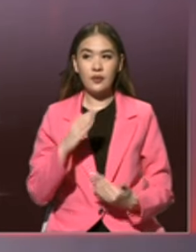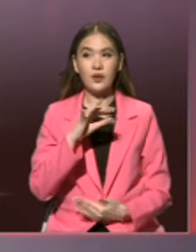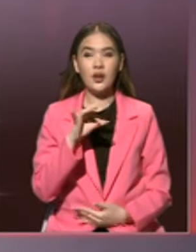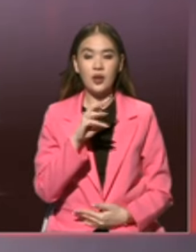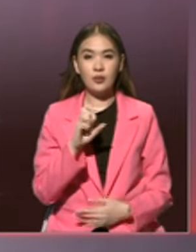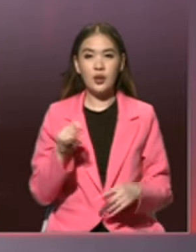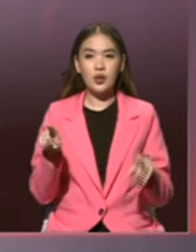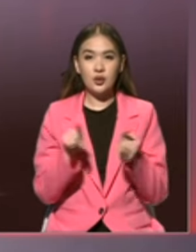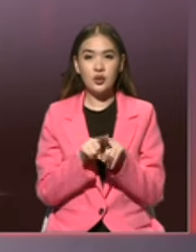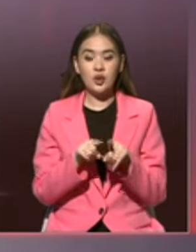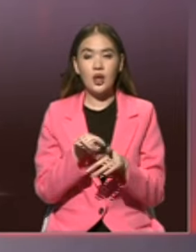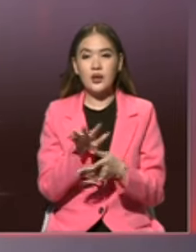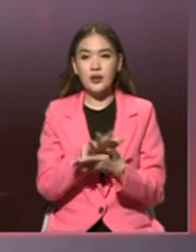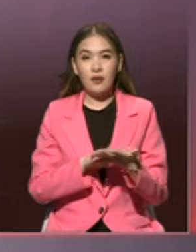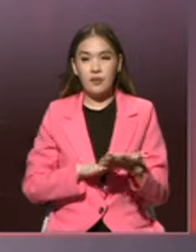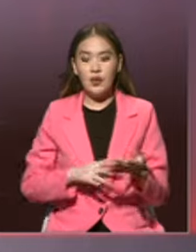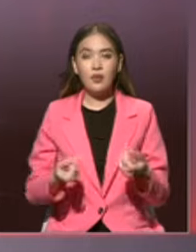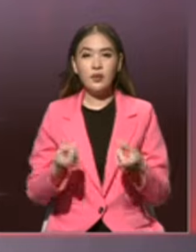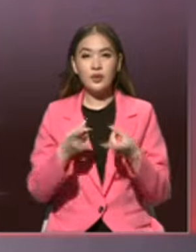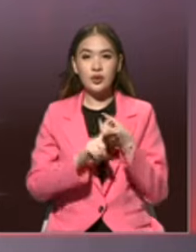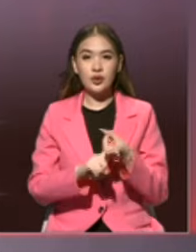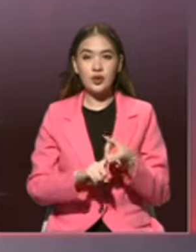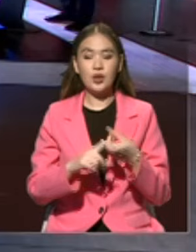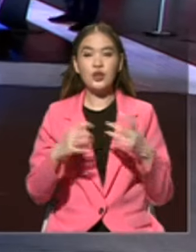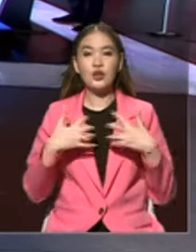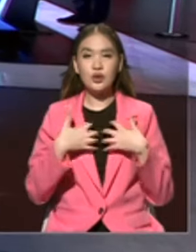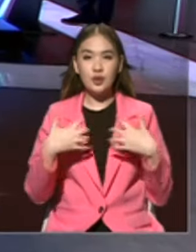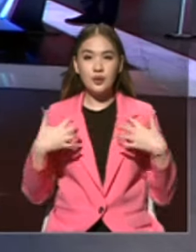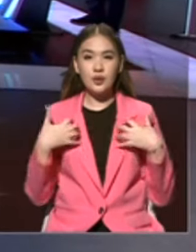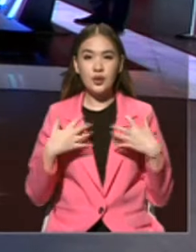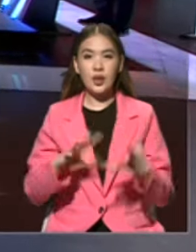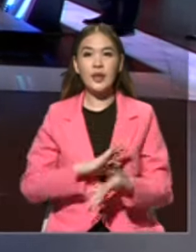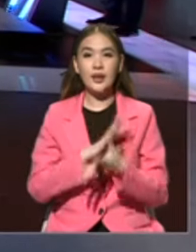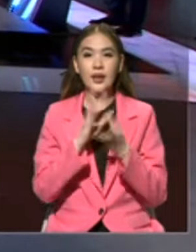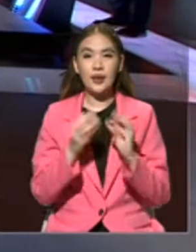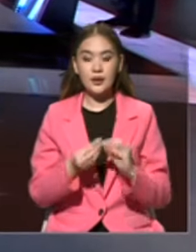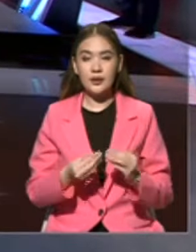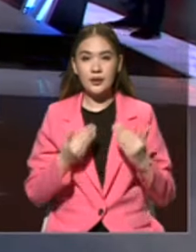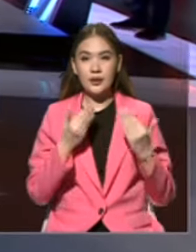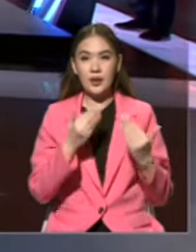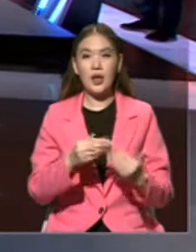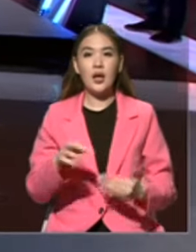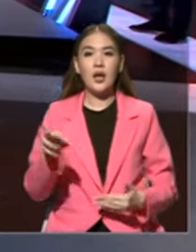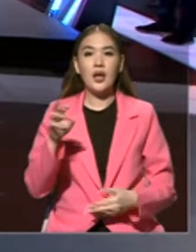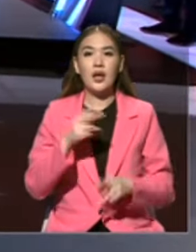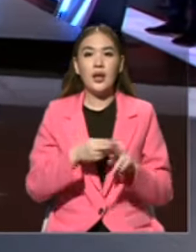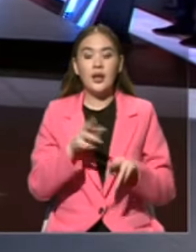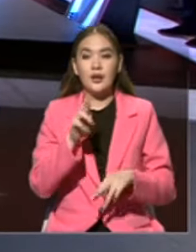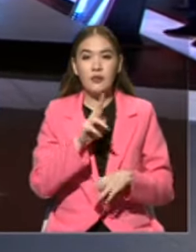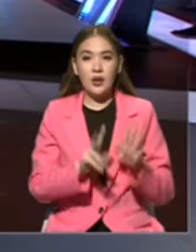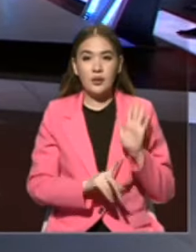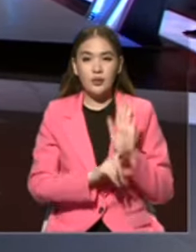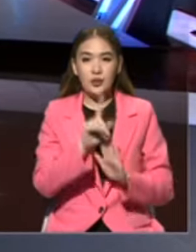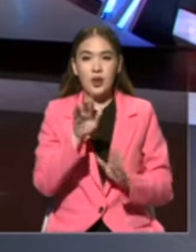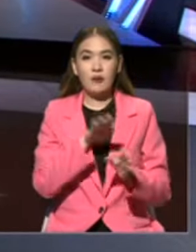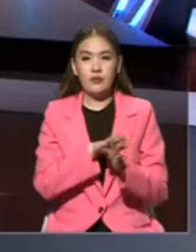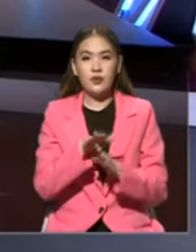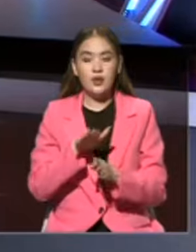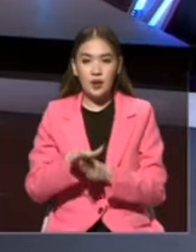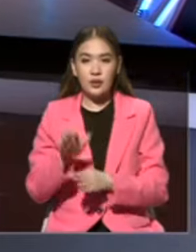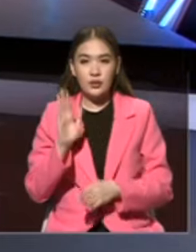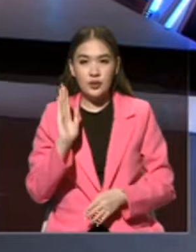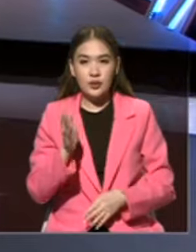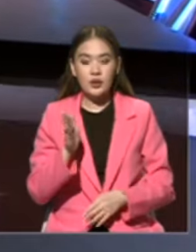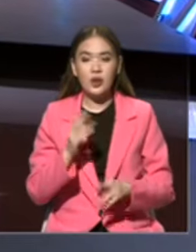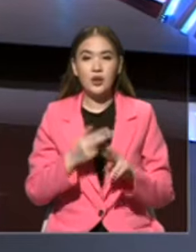өтініштері бойынша мал негізінен сол қаңтар айынан бастап төлдей бастайды. Сол